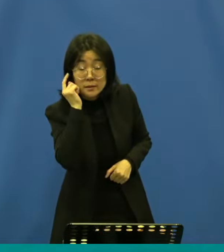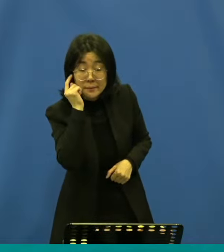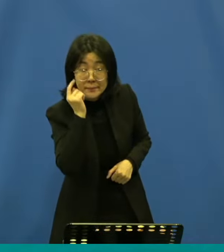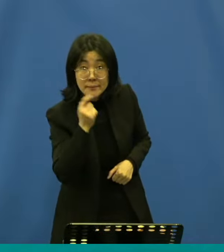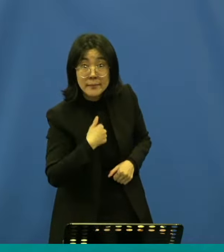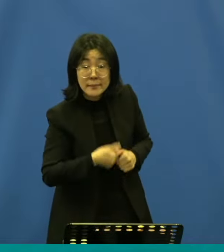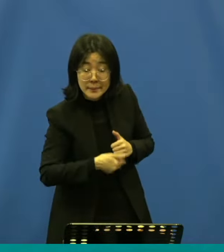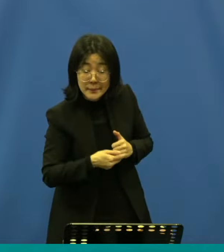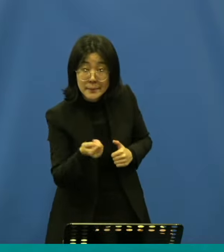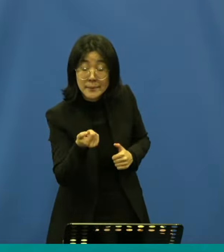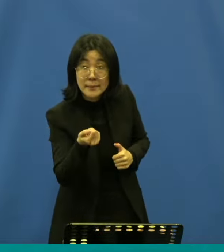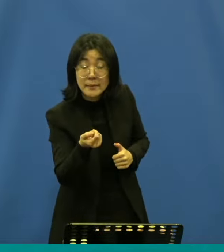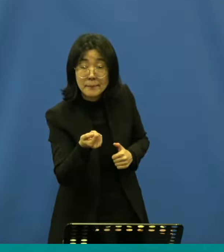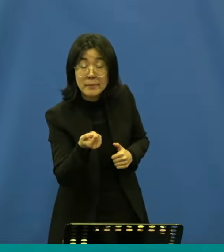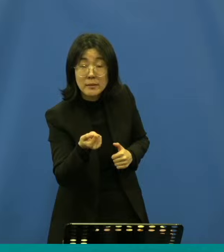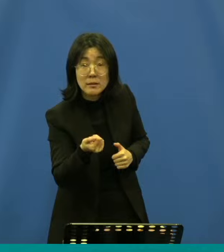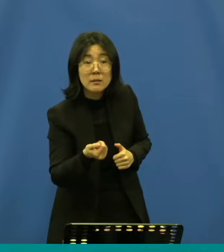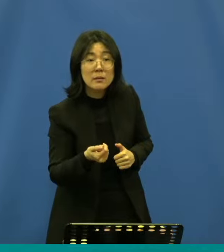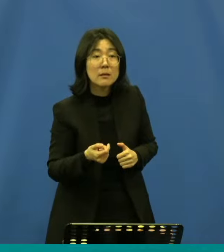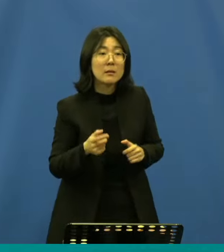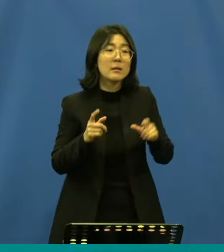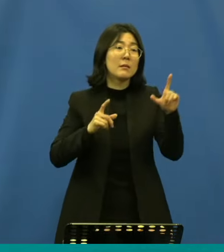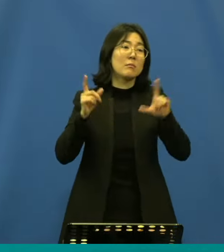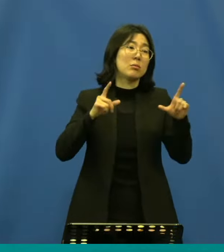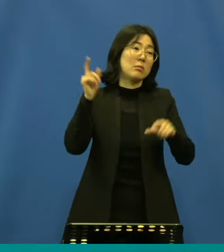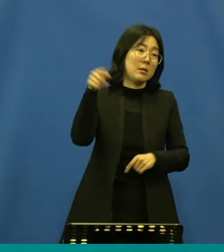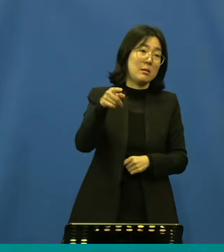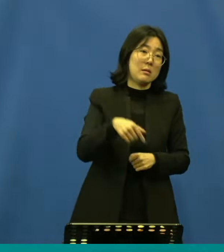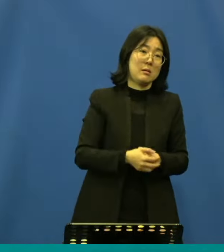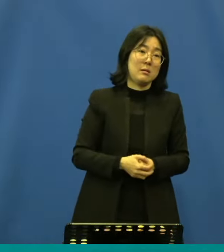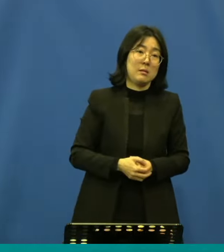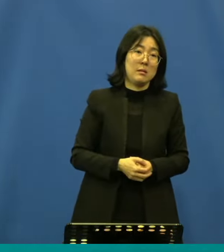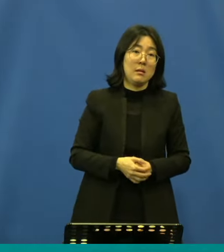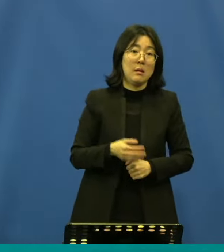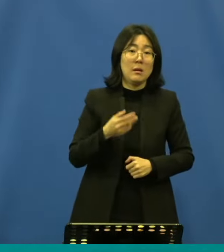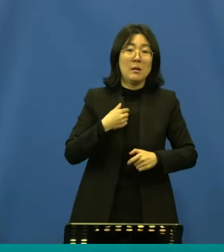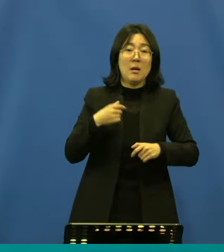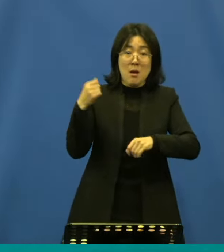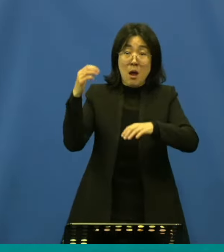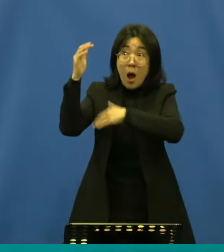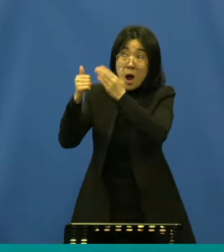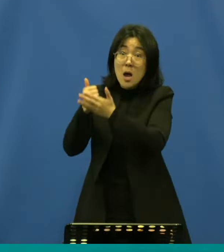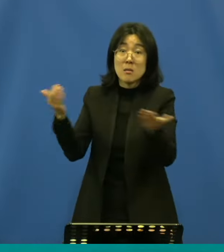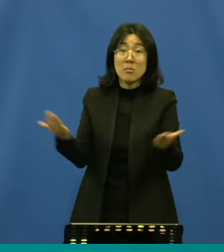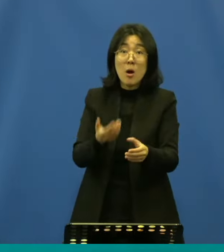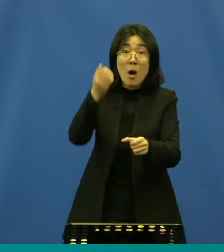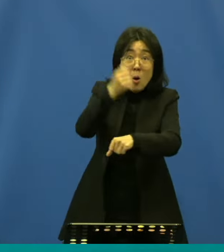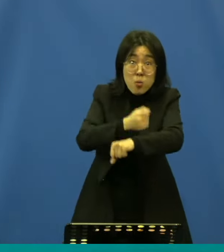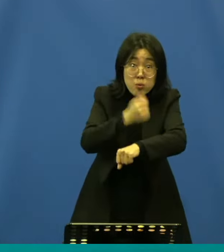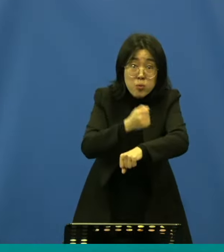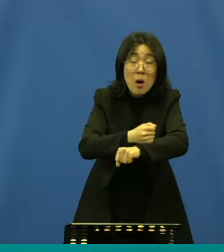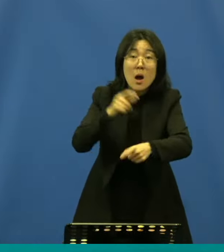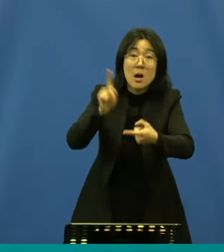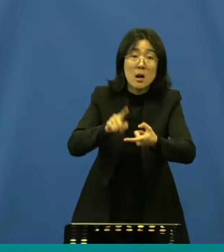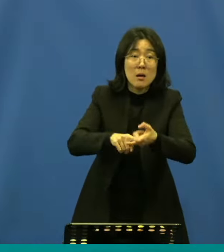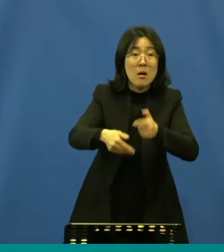자신의 감정에 더 집중하고 있습니다. 하나님마저도 자신의 감정을 알아주지 않는 것에